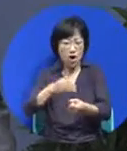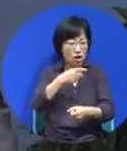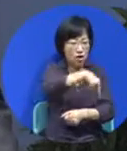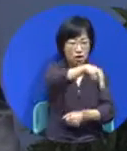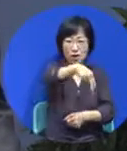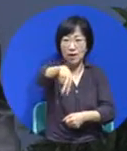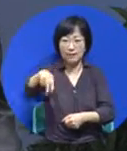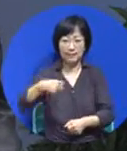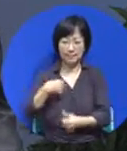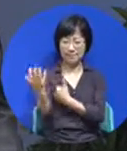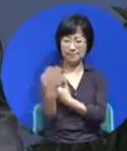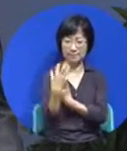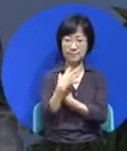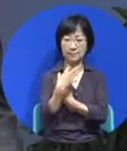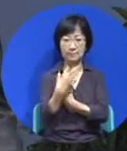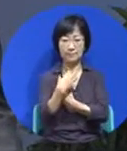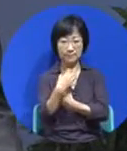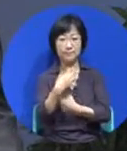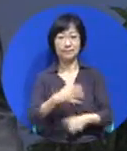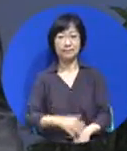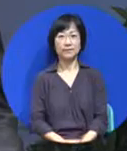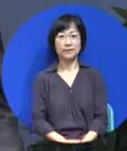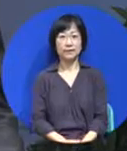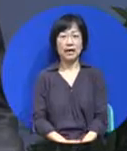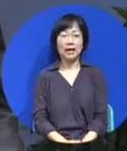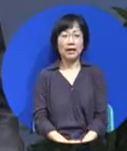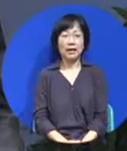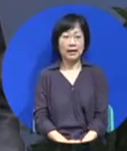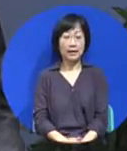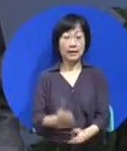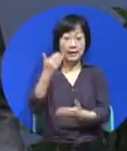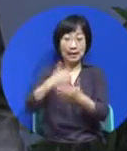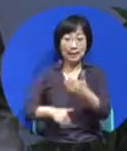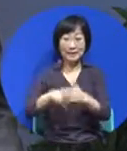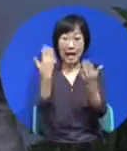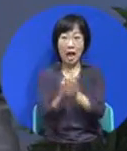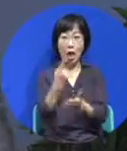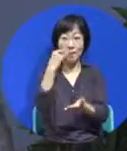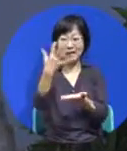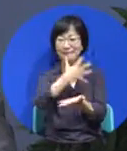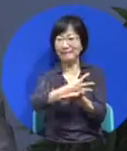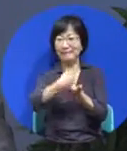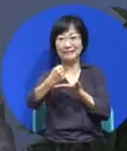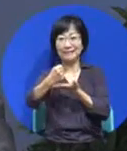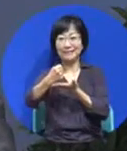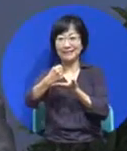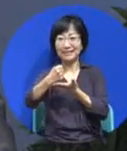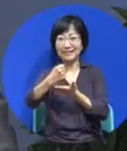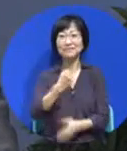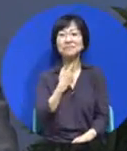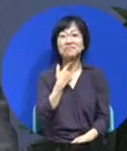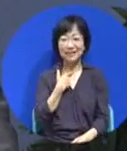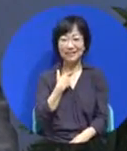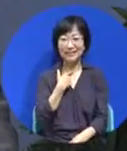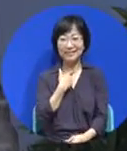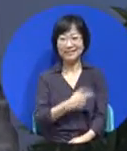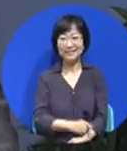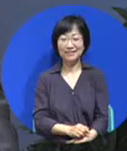could you go around and spend it on these foods? 그래서 이제 나머지 건 전부 압수당하고 그랬습니다. 이제. And so she confiscated the rest of the